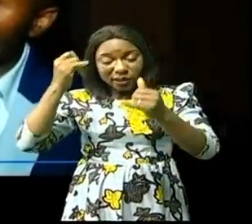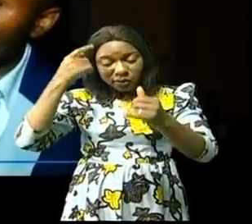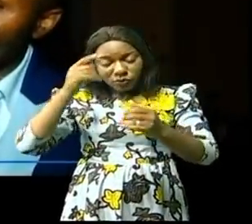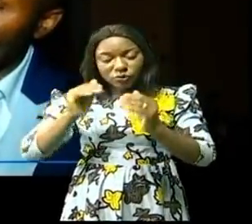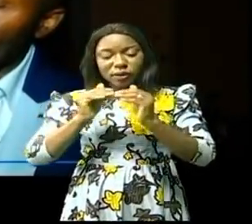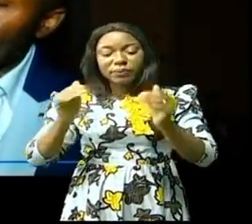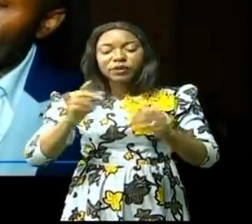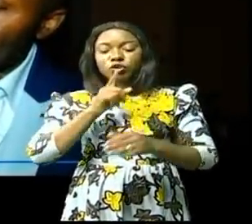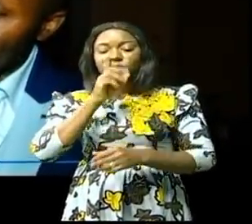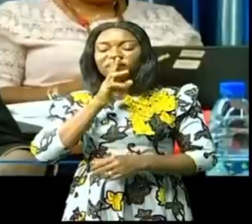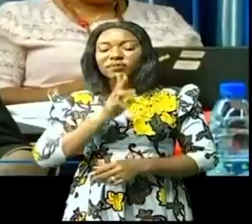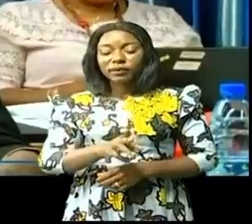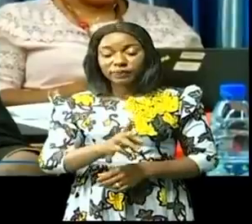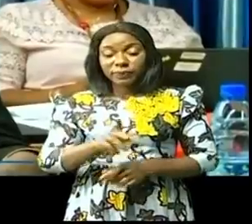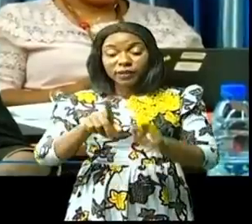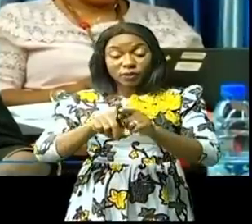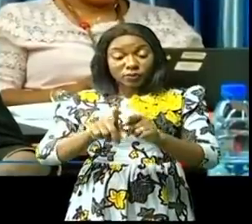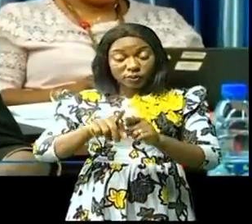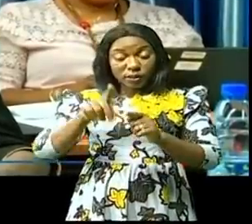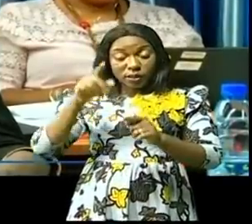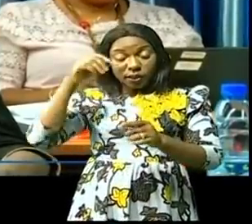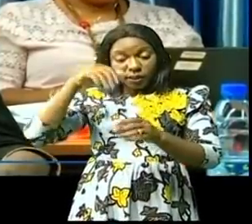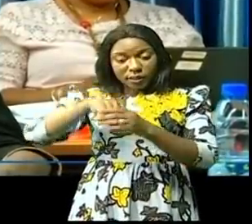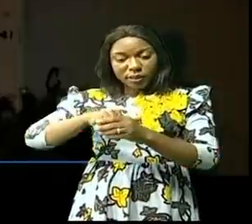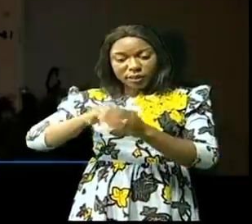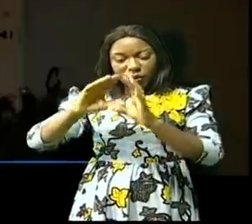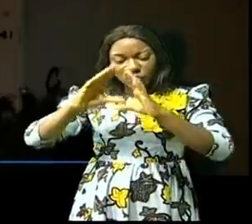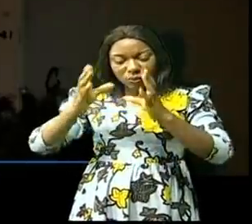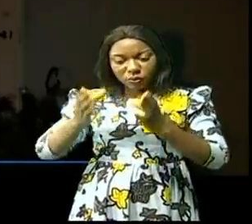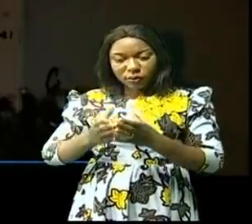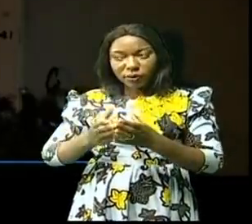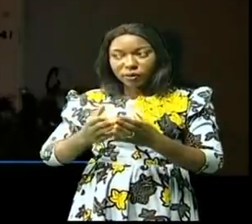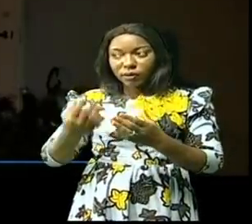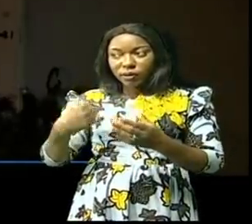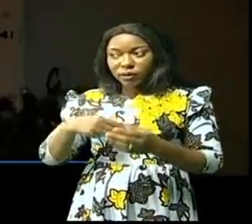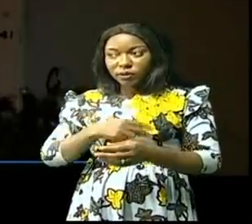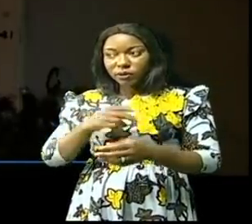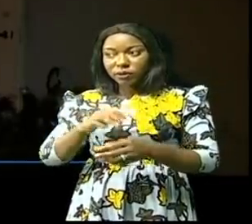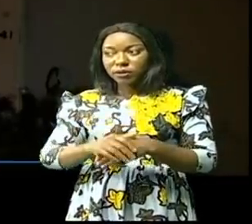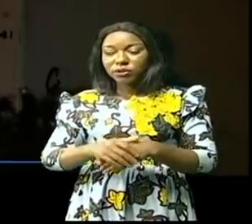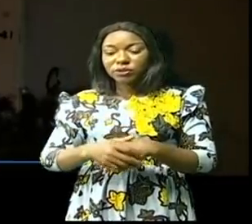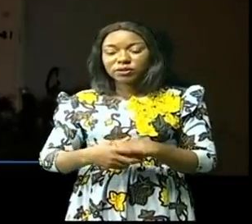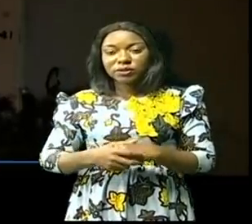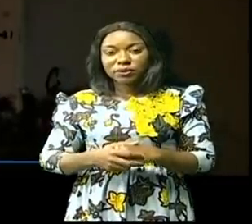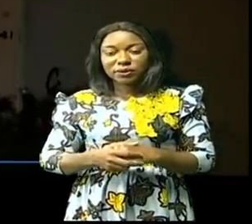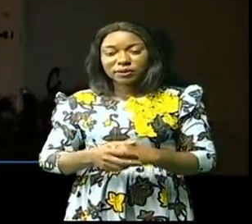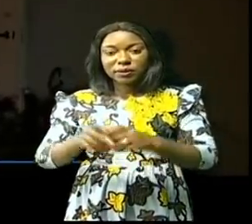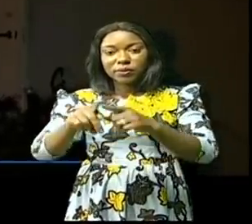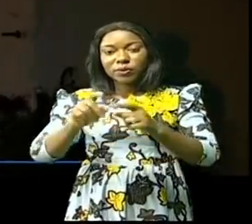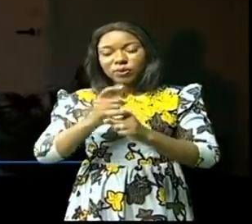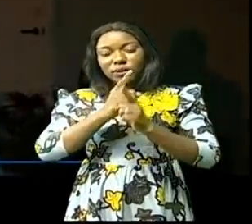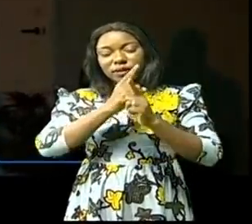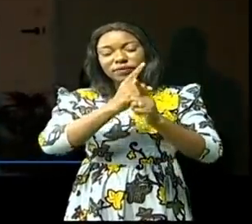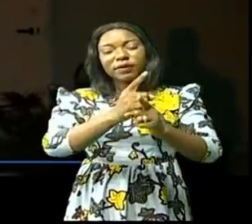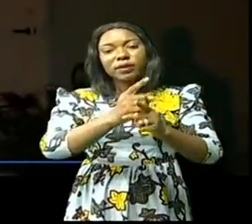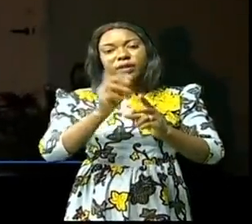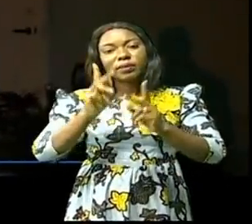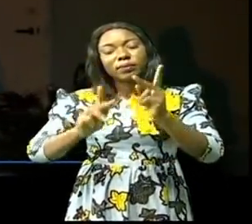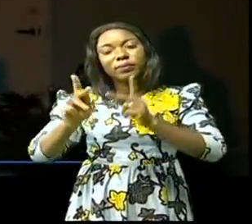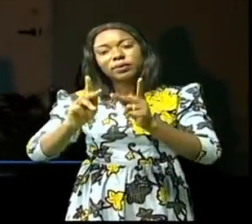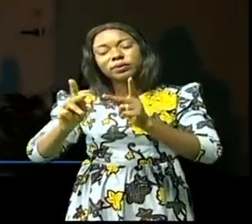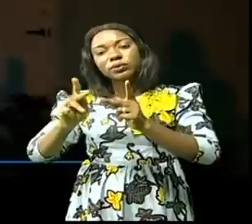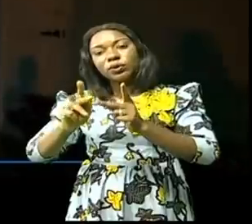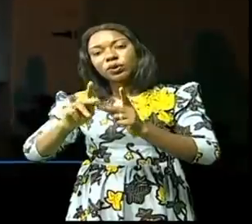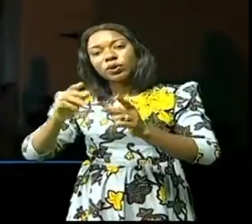cette fois-ci définitive et totale. Nous avions pris les armes, comme vous le savez, c'était pour défendre la population contre ce